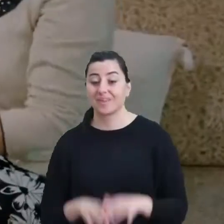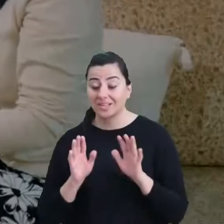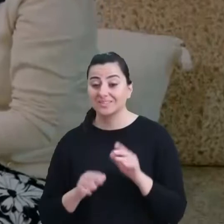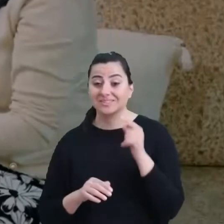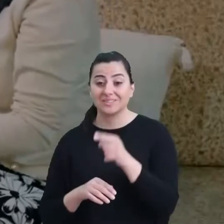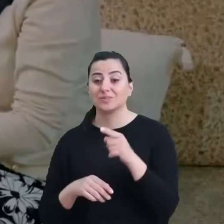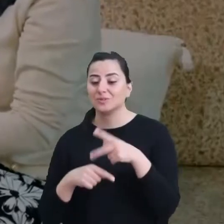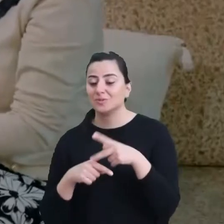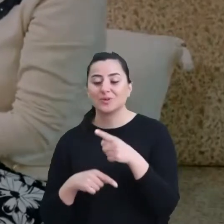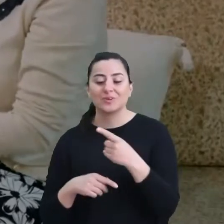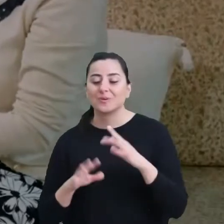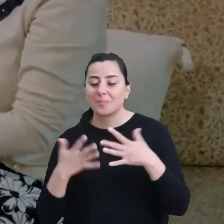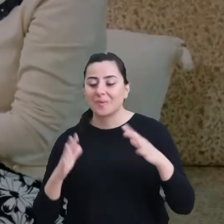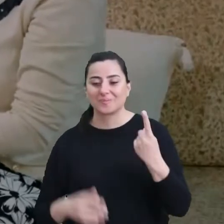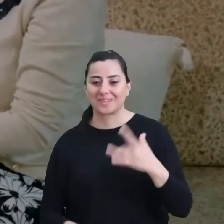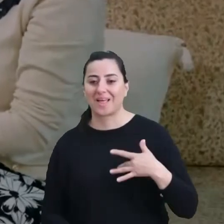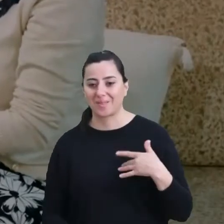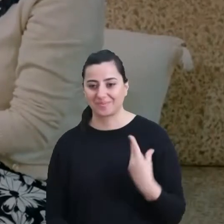Asıl senin zümrüt gibi kalbin var.